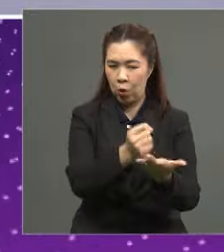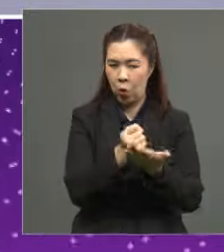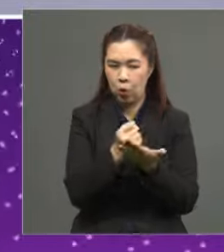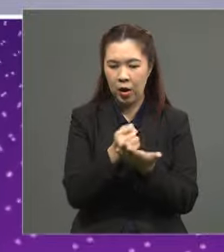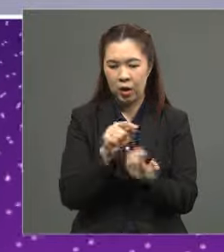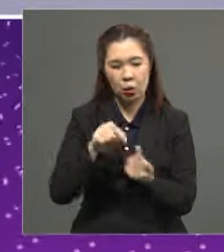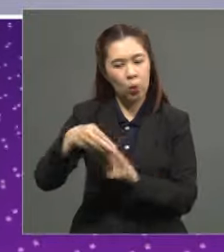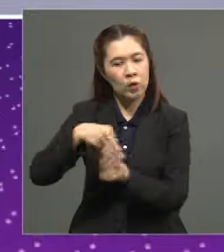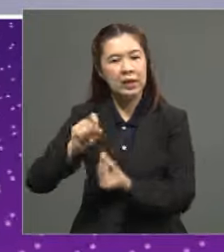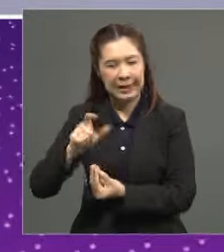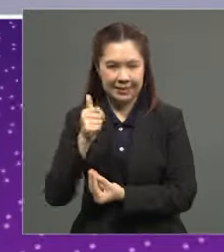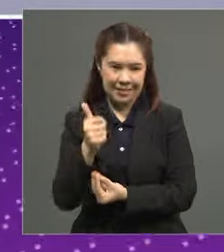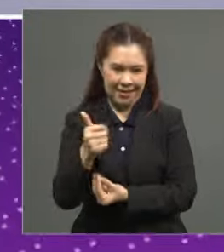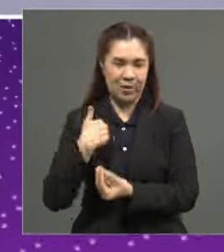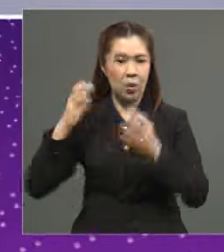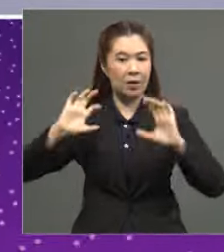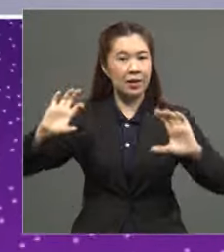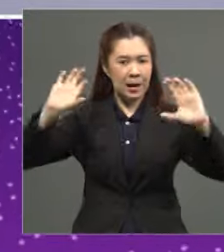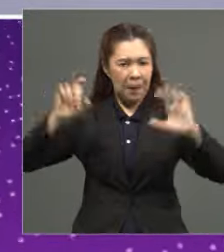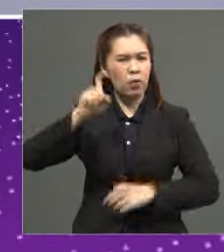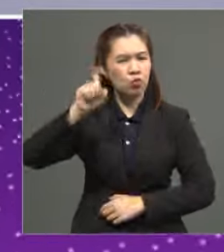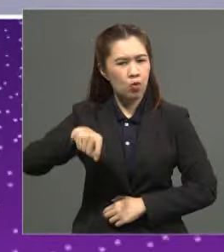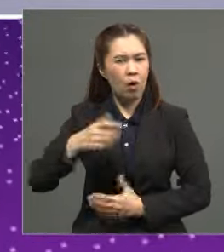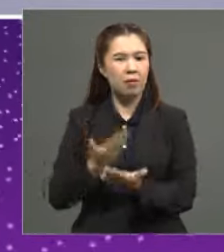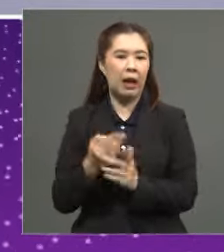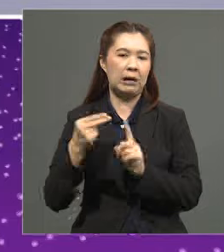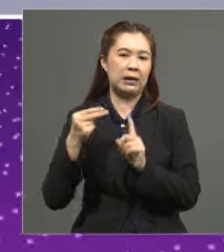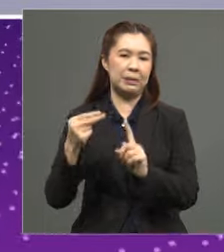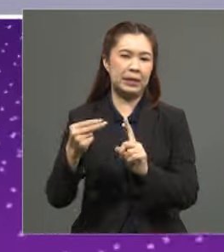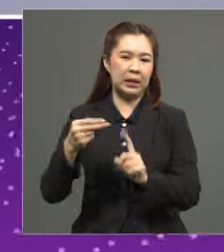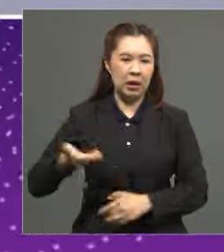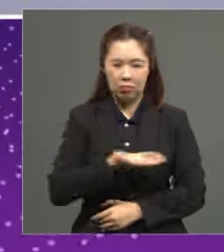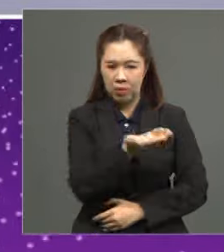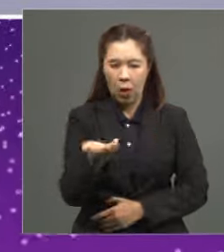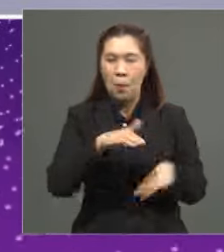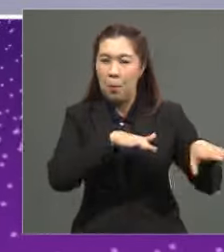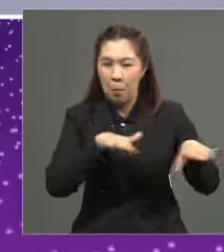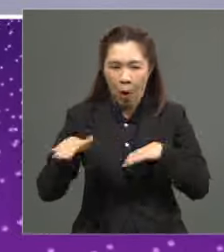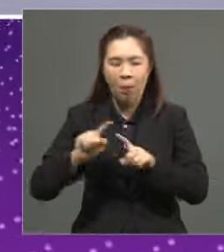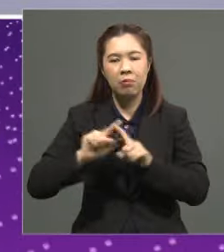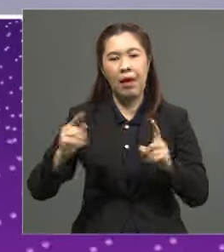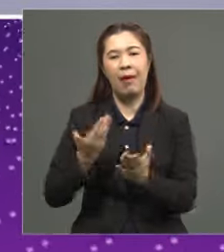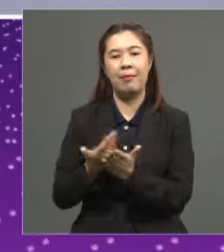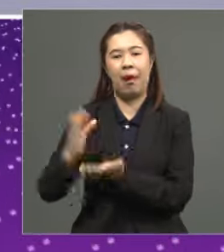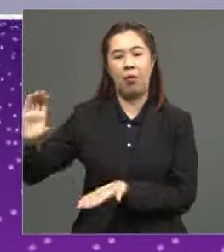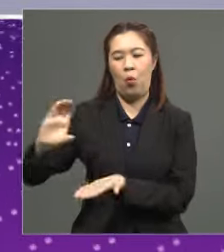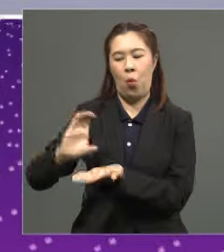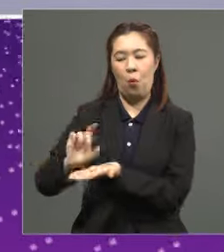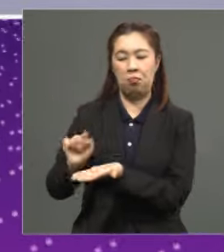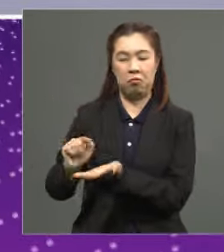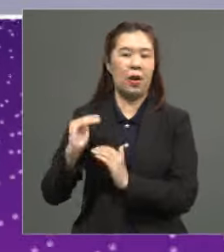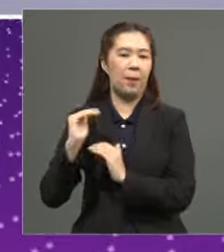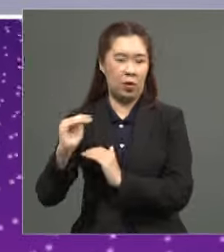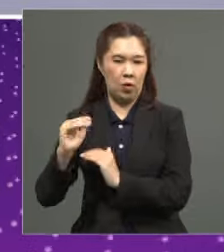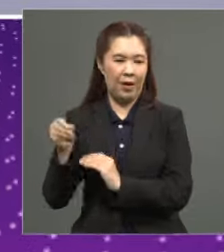ได้บางส่วนมองว่ารัฐบาลควรแจกเงินหมื่นพร้อมกันทั้งหมดนะฮะแต่ก็เข้าใจครับว่าด้วยงบประมาณที่มีจำกัดเนี่ยอาจจะแจกให้กับกลุ่ม